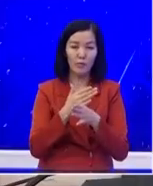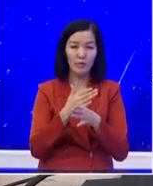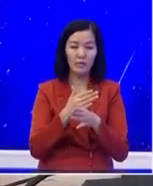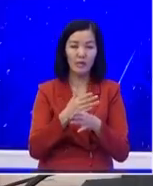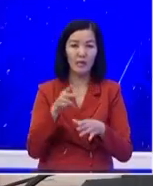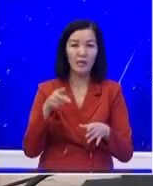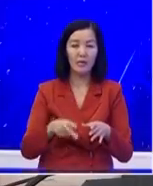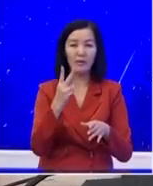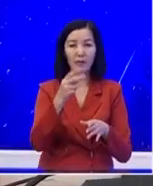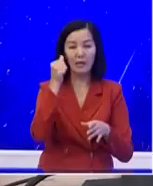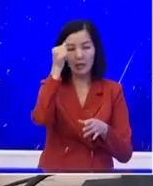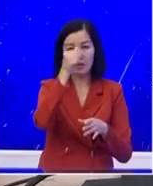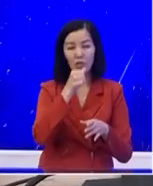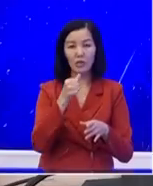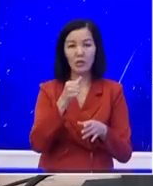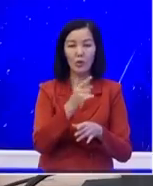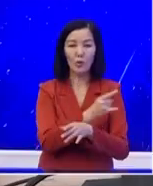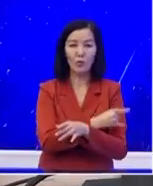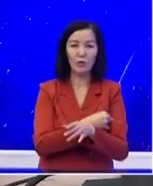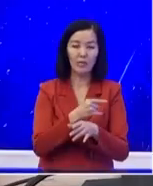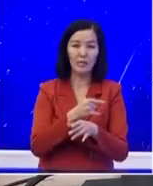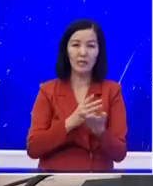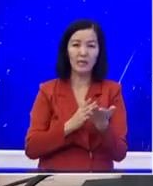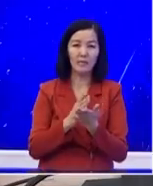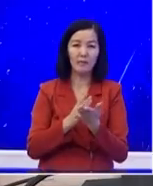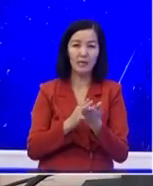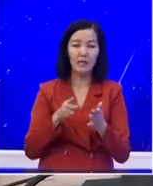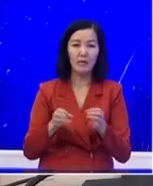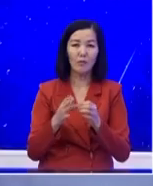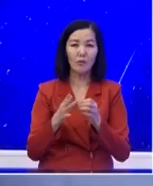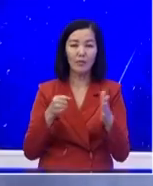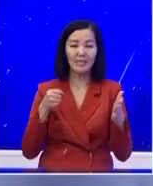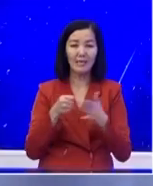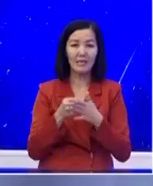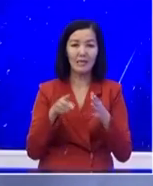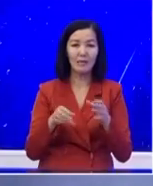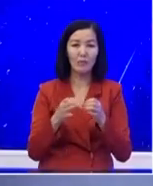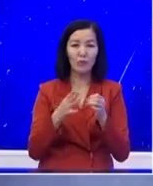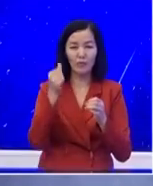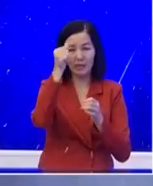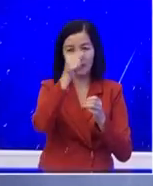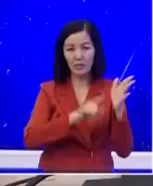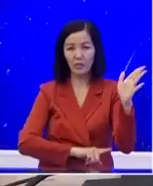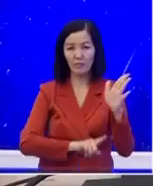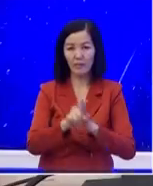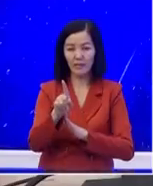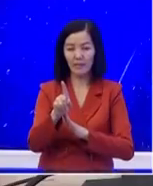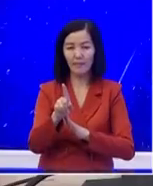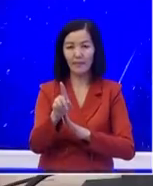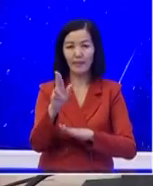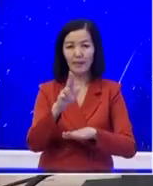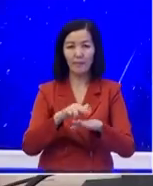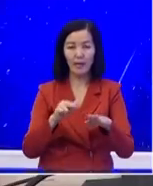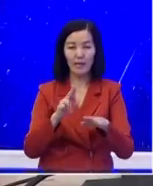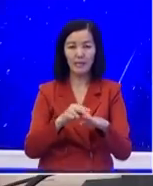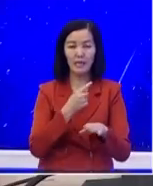учаскелік инспектор қызметіне тағайындалдым. Оны 2015-ке дейін істеп. 2015-тен учаскелік